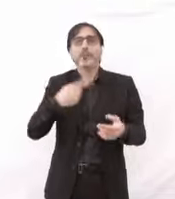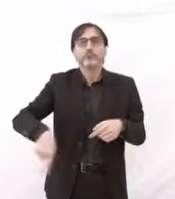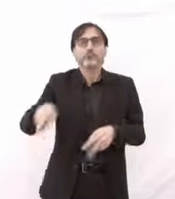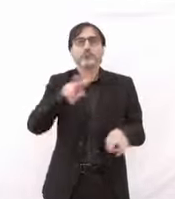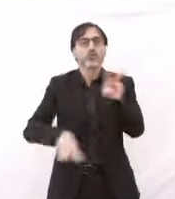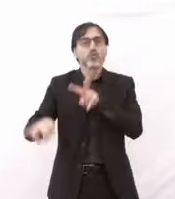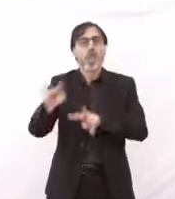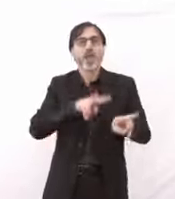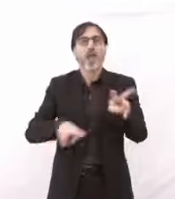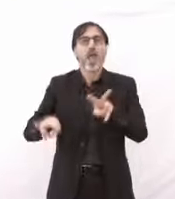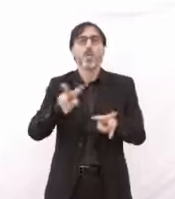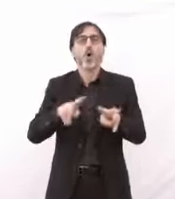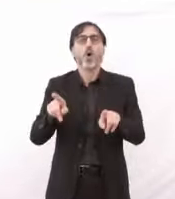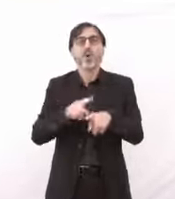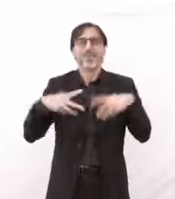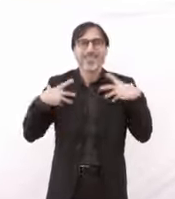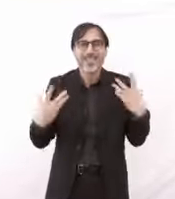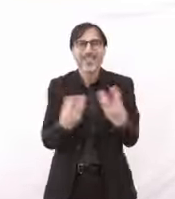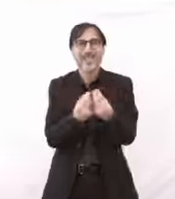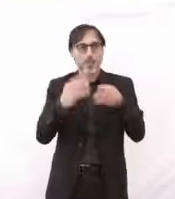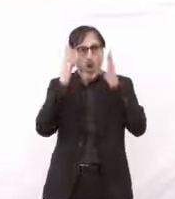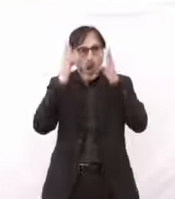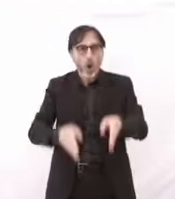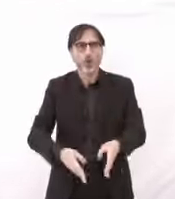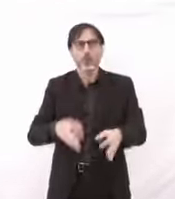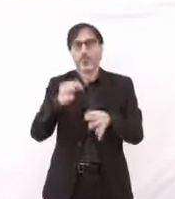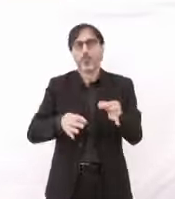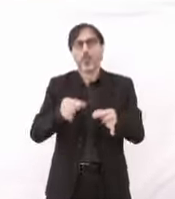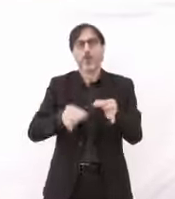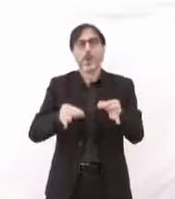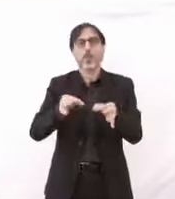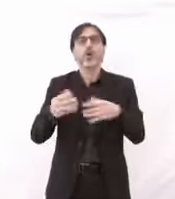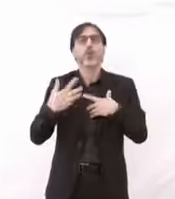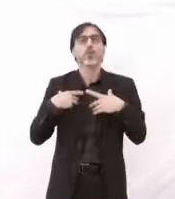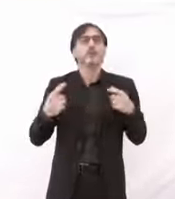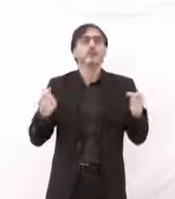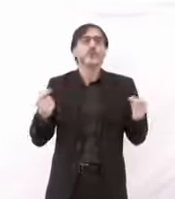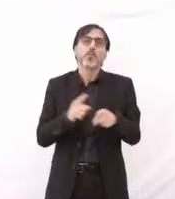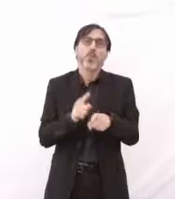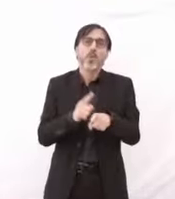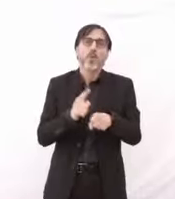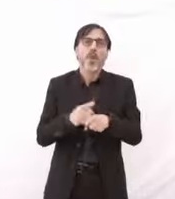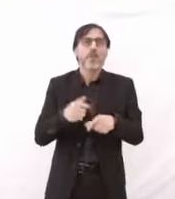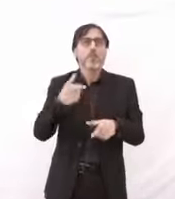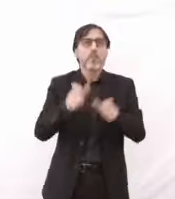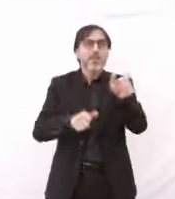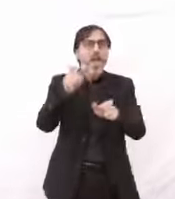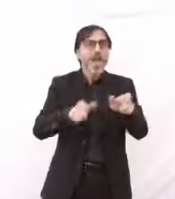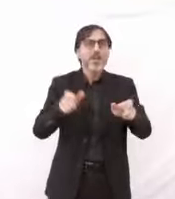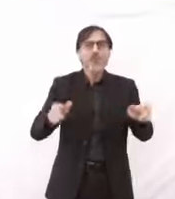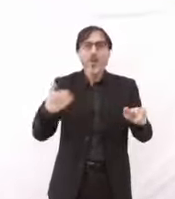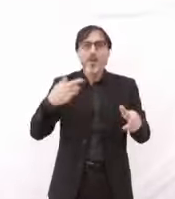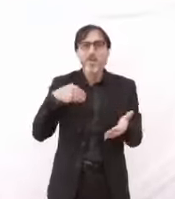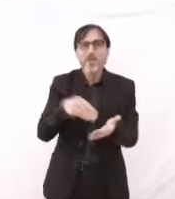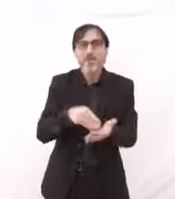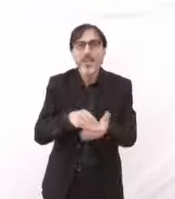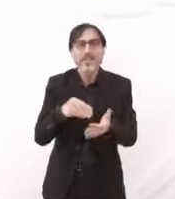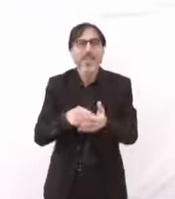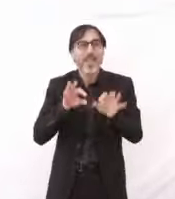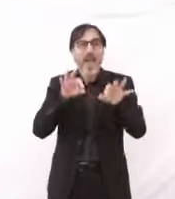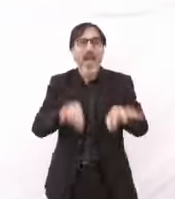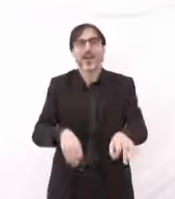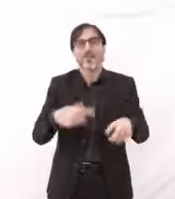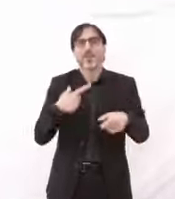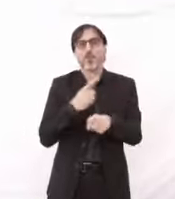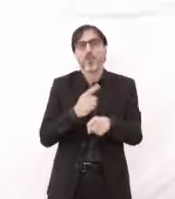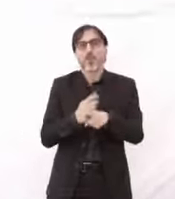di restare insieme, concentrati in questo momento, soprattutto di abbracciare queste centinaia di persone che stanno in questo momento